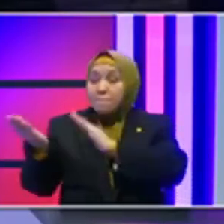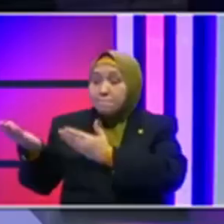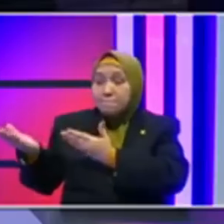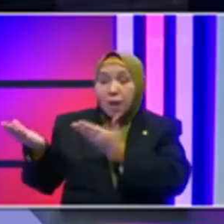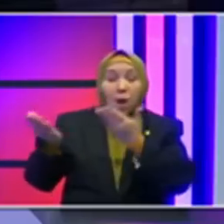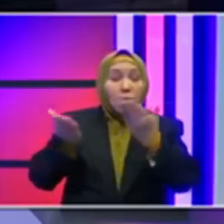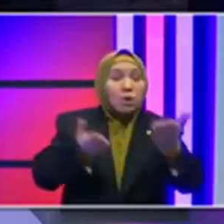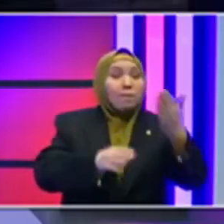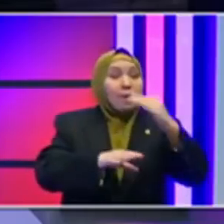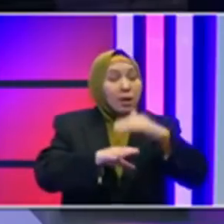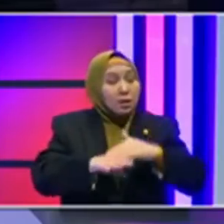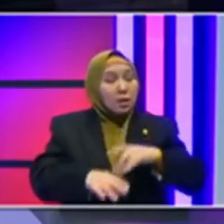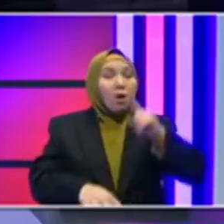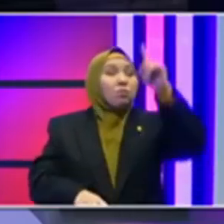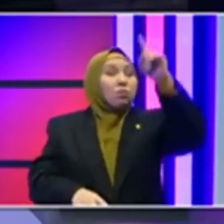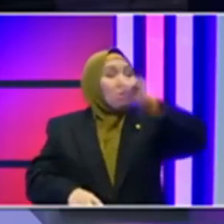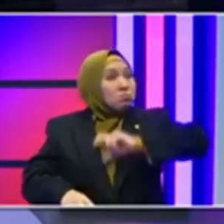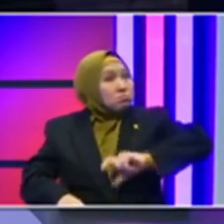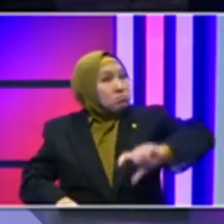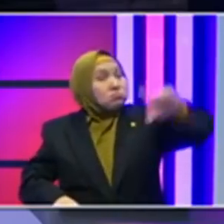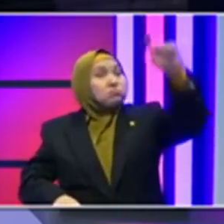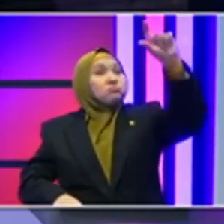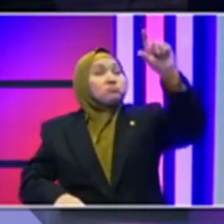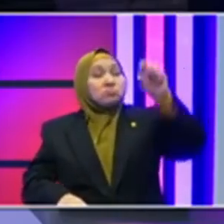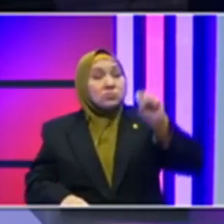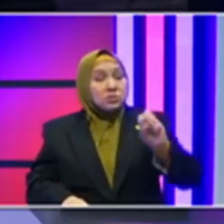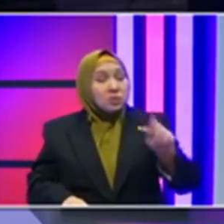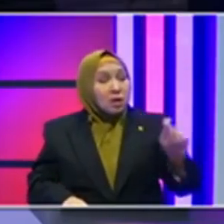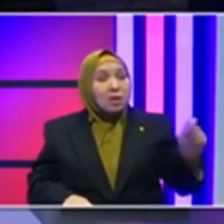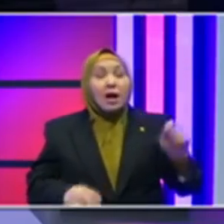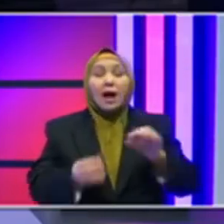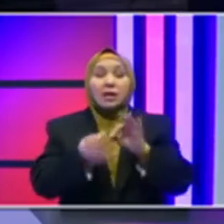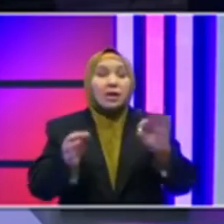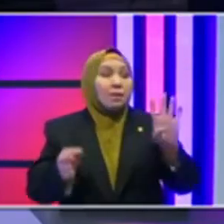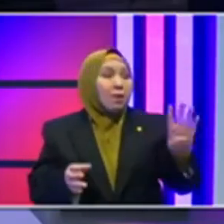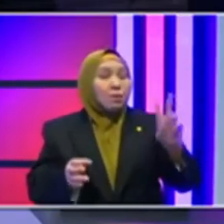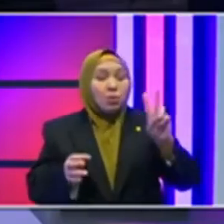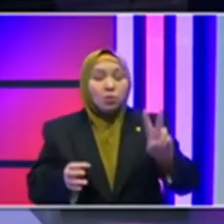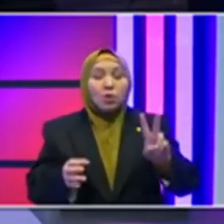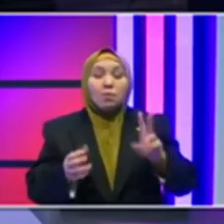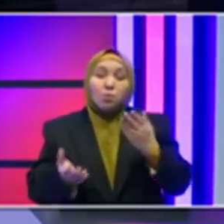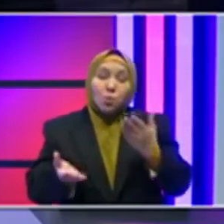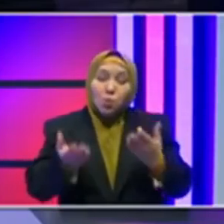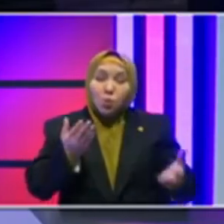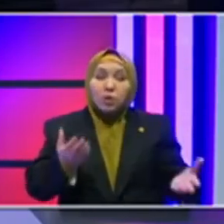kepada kepada Allah Subhanahu Wa Ta'ala malah pada ayat 42 itu mungkin